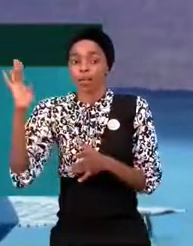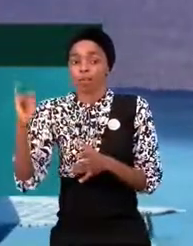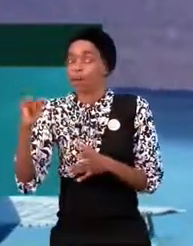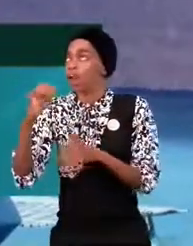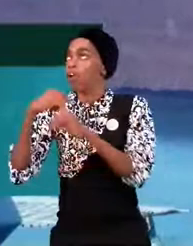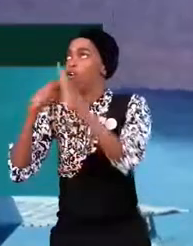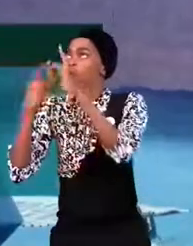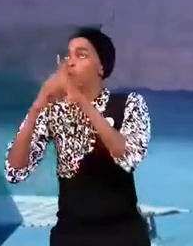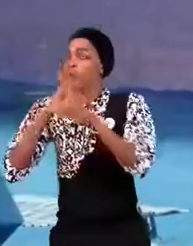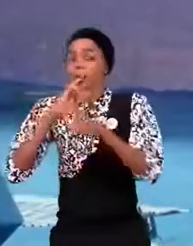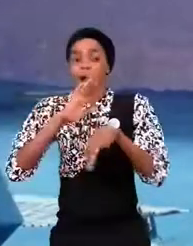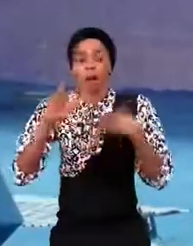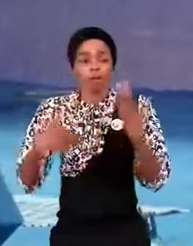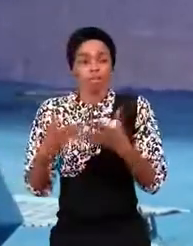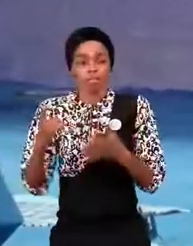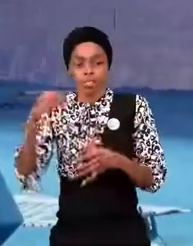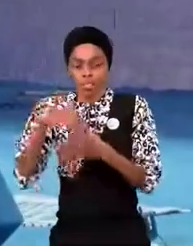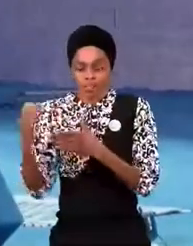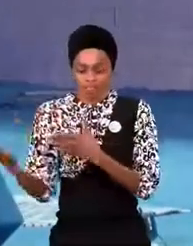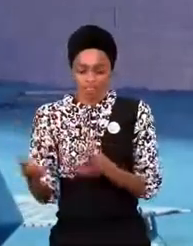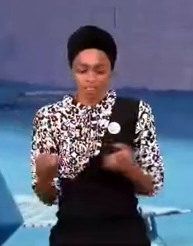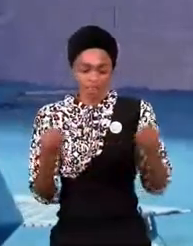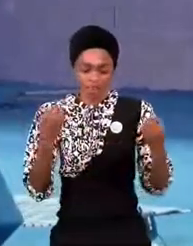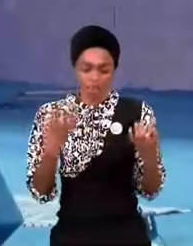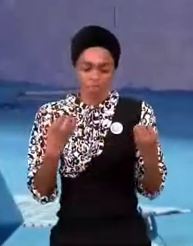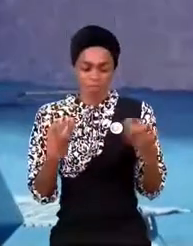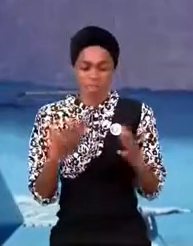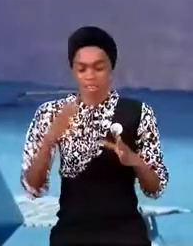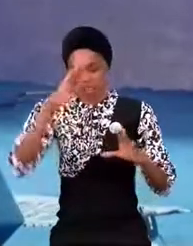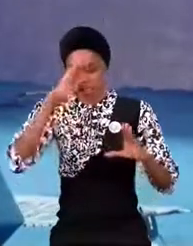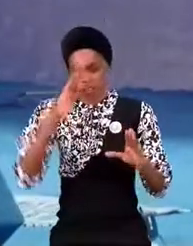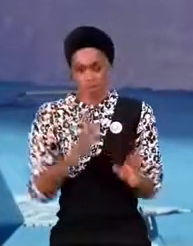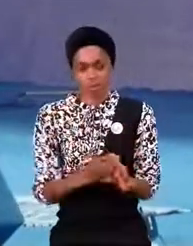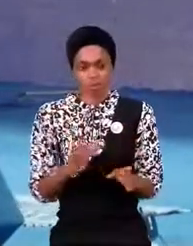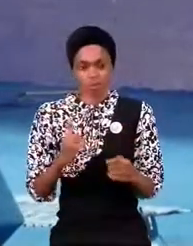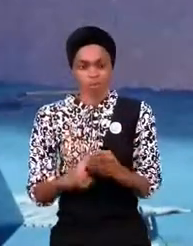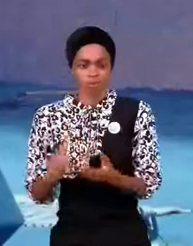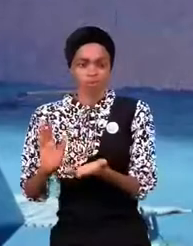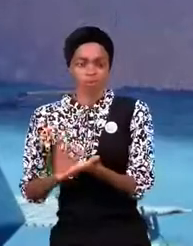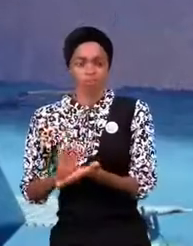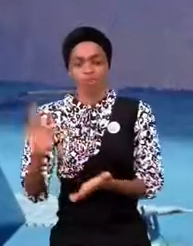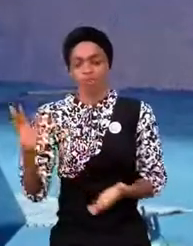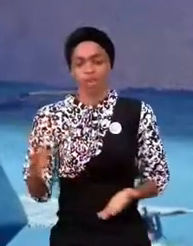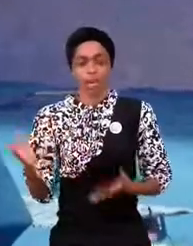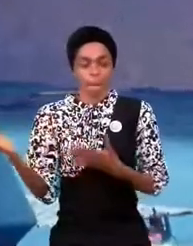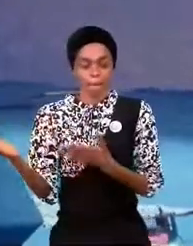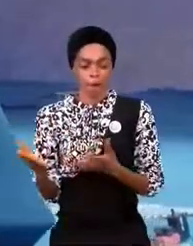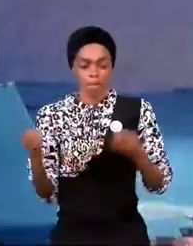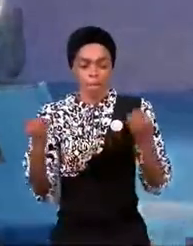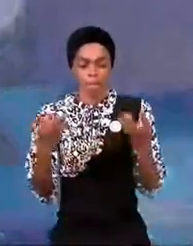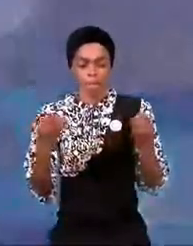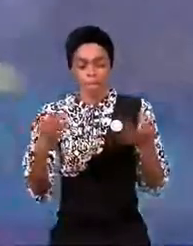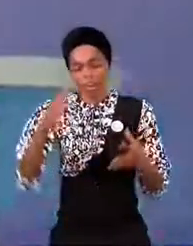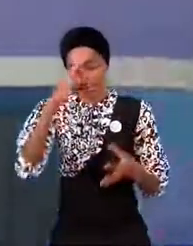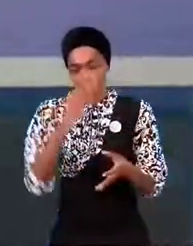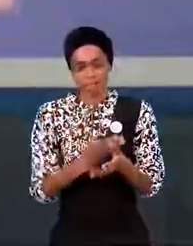gloire beaucoup de fils. Conduit beaucoup de fils à la gloire, comme tu t'offres ce soir. Et